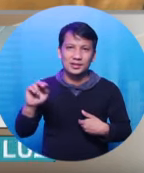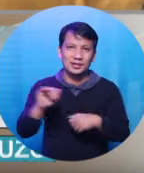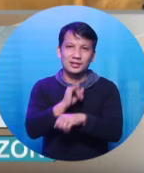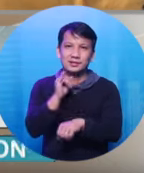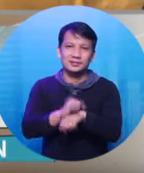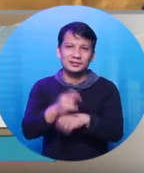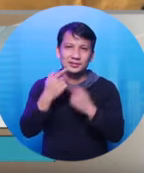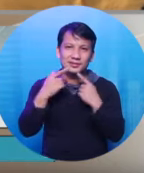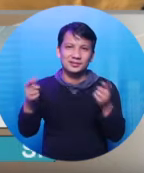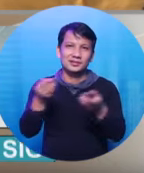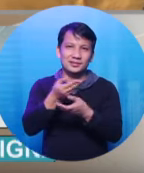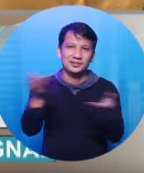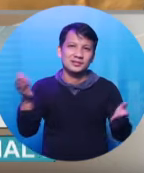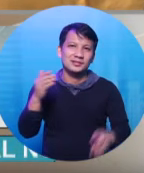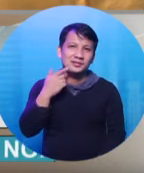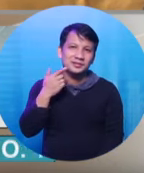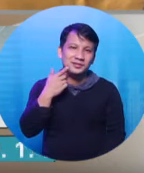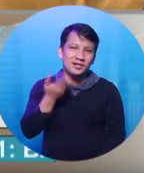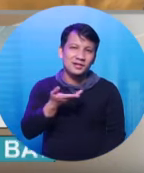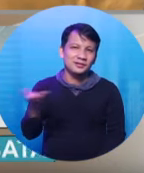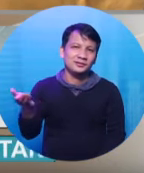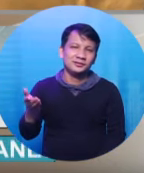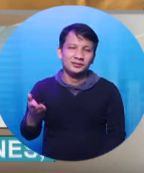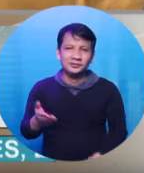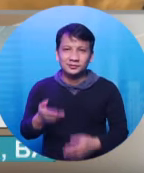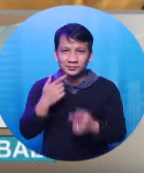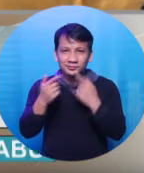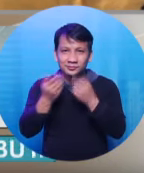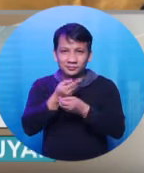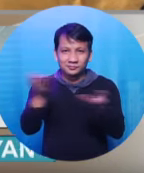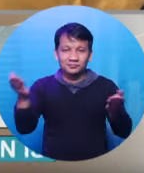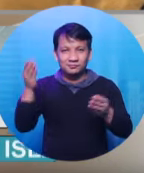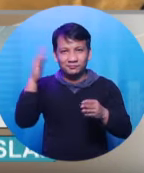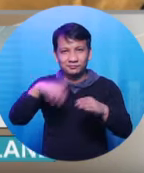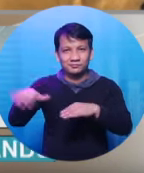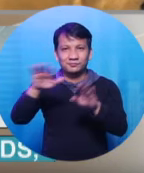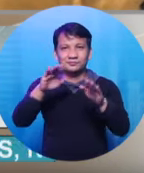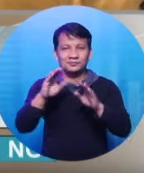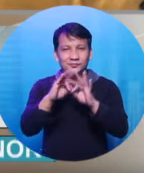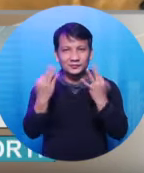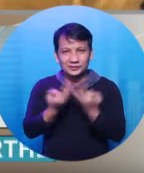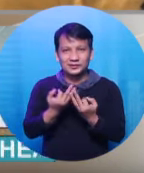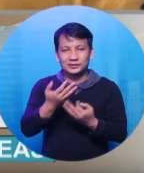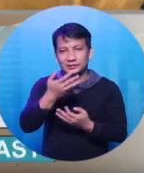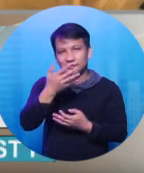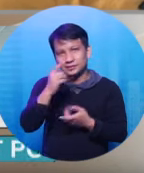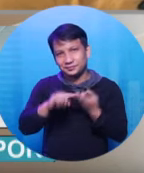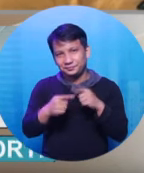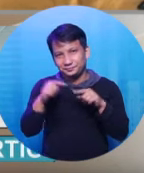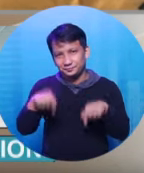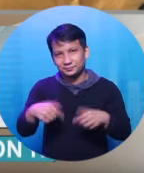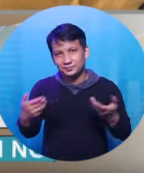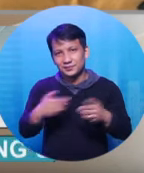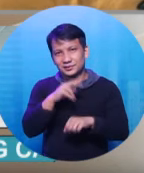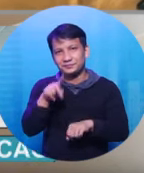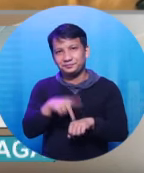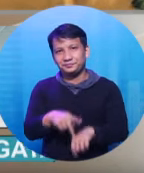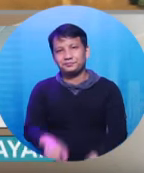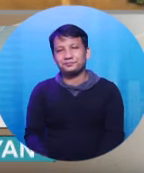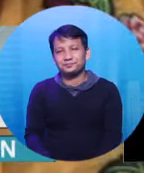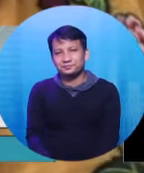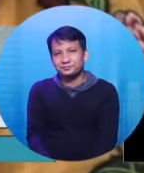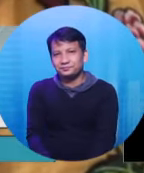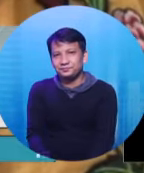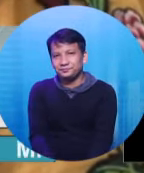sige. Umpisa natin kay Ma'am Georgina. Pwede ho bang pakibati ho yung mga kamag-anak, kaibigan nyo rito sa Pilipinas? Sa